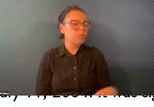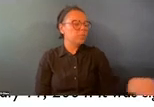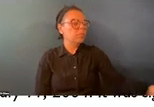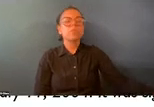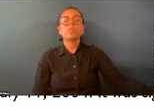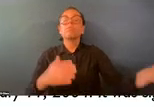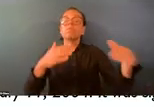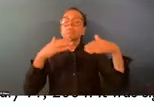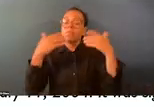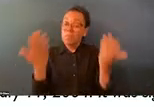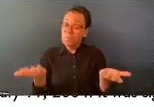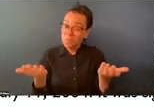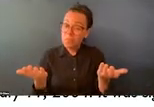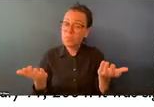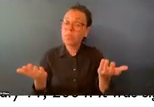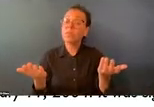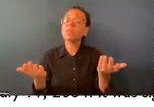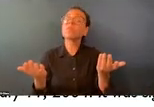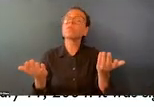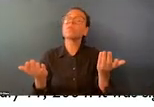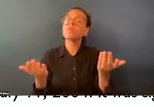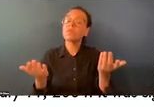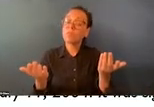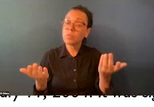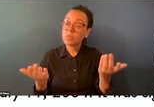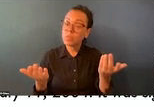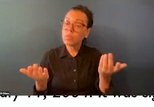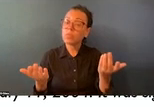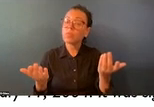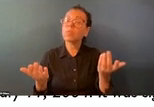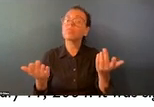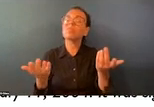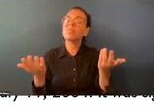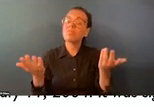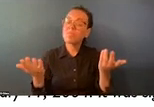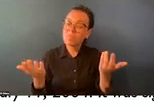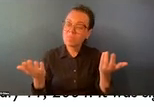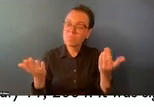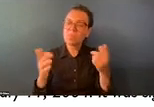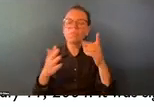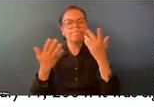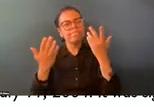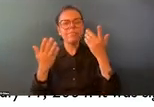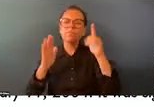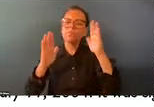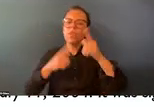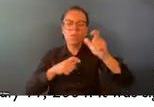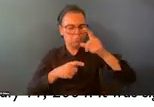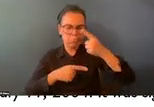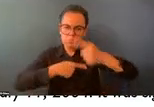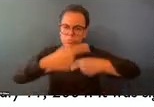Next slide. Привлечение молодежи по реагированию к изменению климата – это очень важный момент, потому что